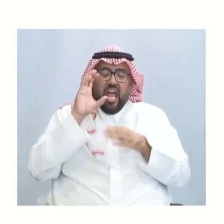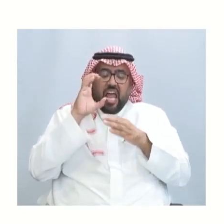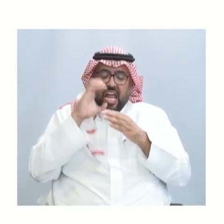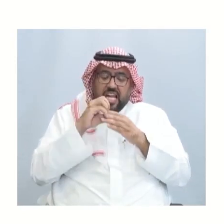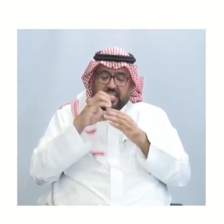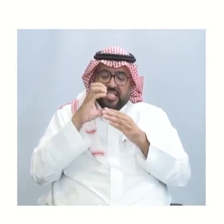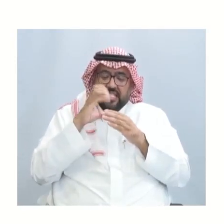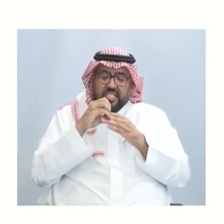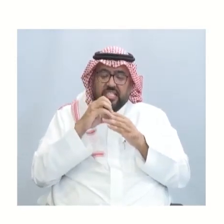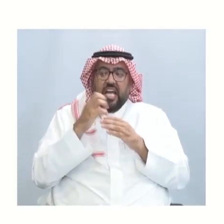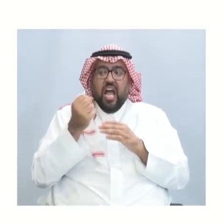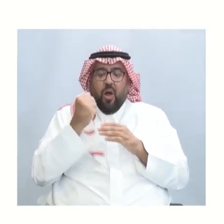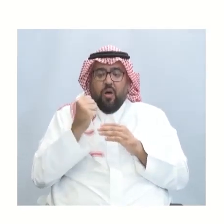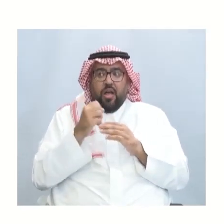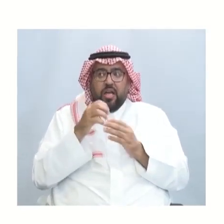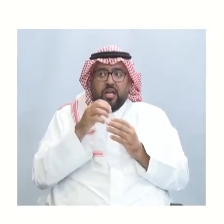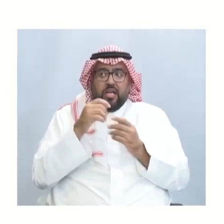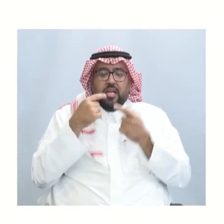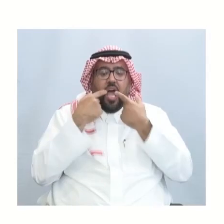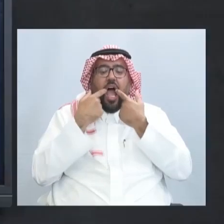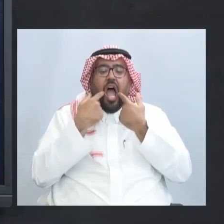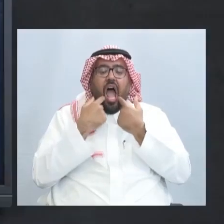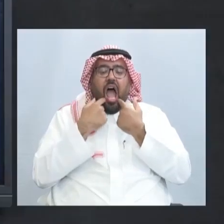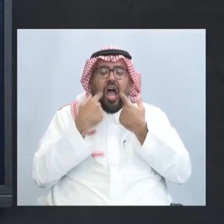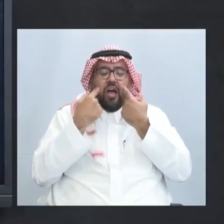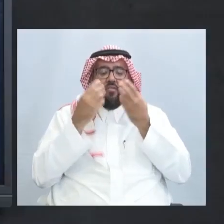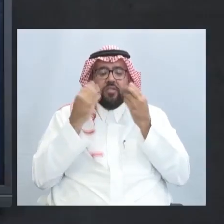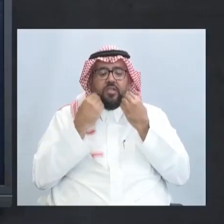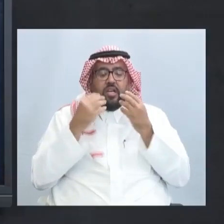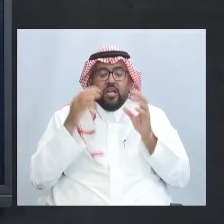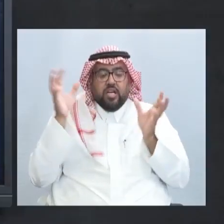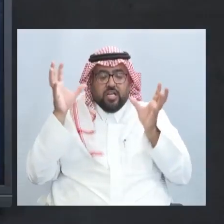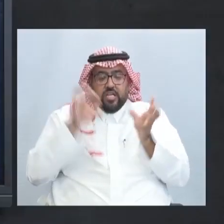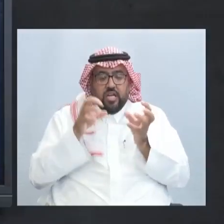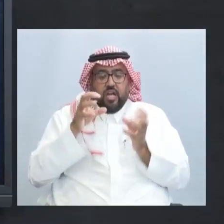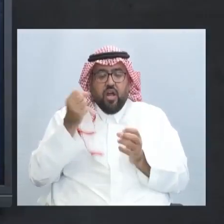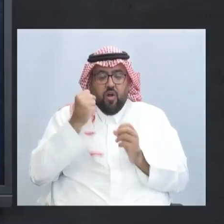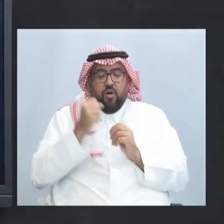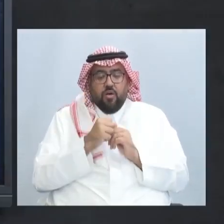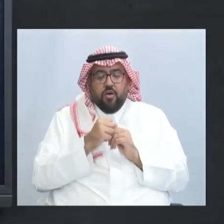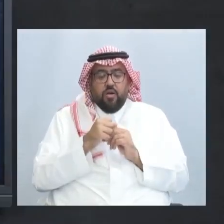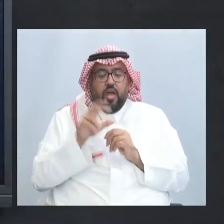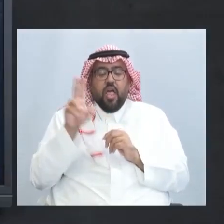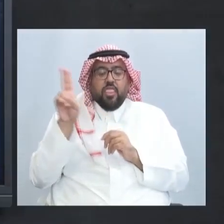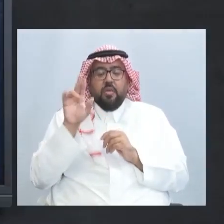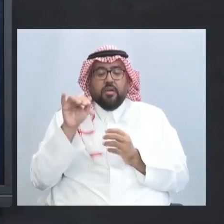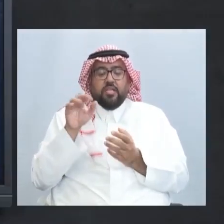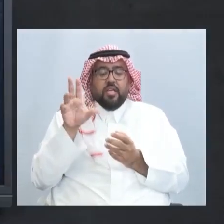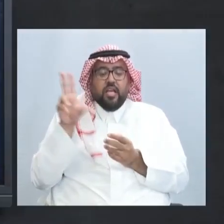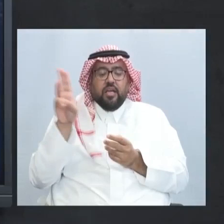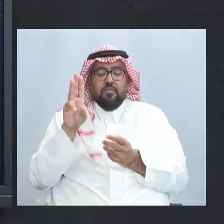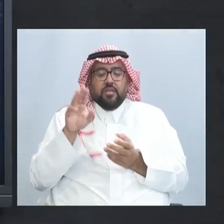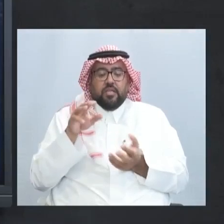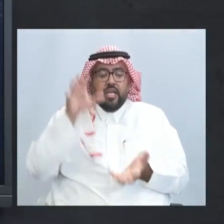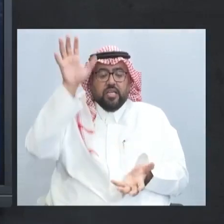عظه قويه بسبب حافات الفم الحاده والصلبه التماسيح تختلف عن باقي